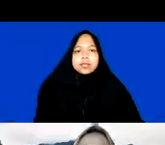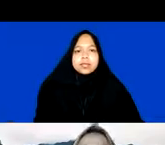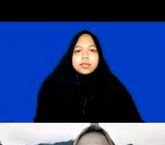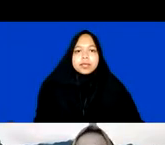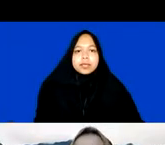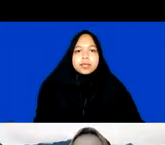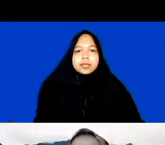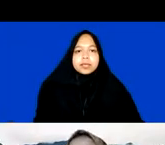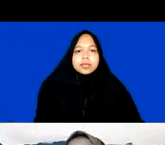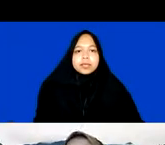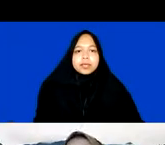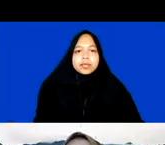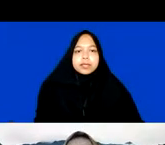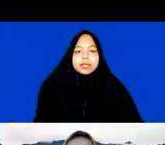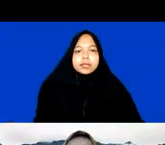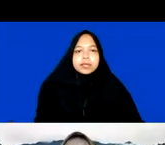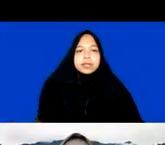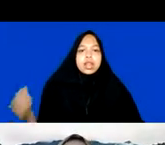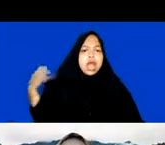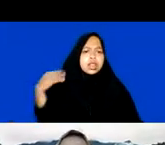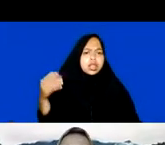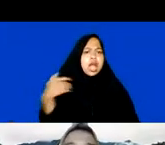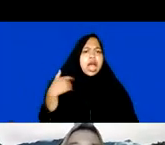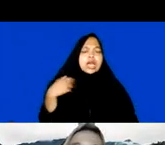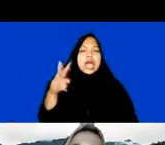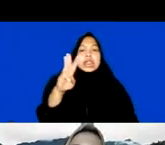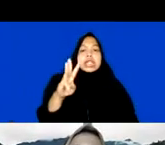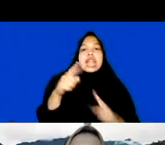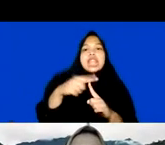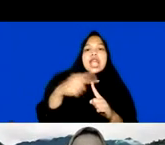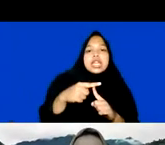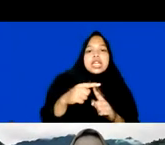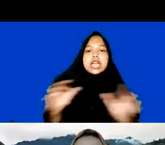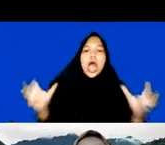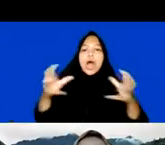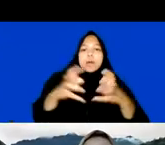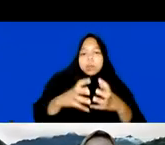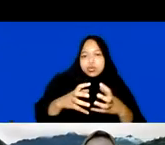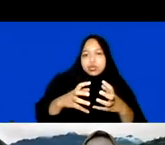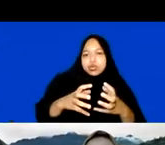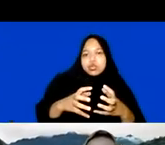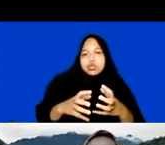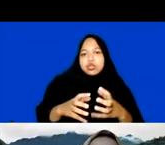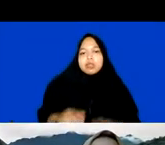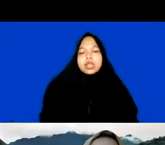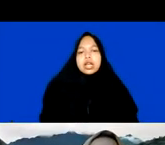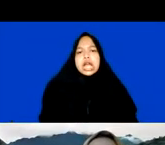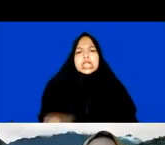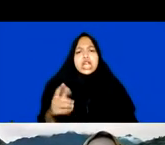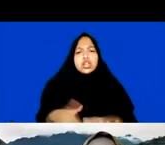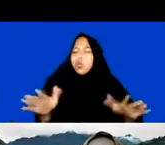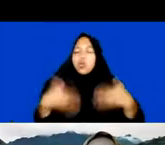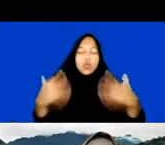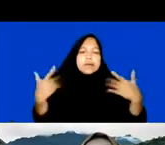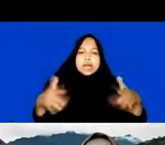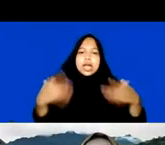Oke, jadi tadi ada tiga teknik yang bisa dikombinasikan ya Mas ya, pyrography, kemudian carving, dan diwarna seperti itu ya Mas